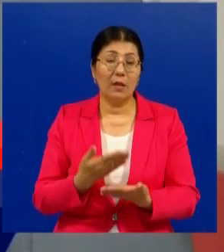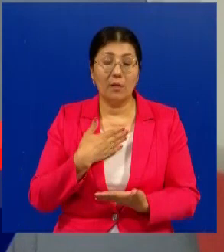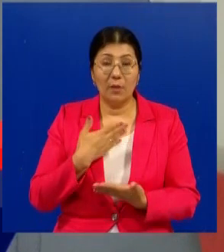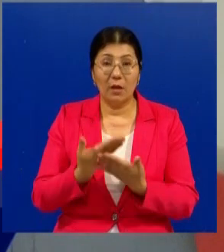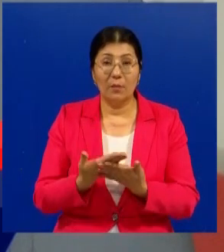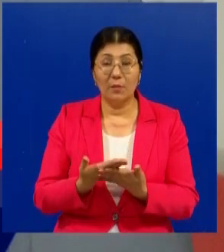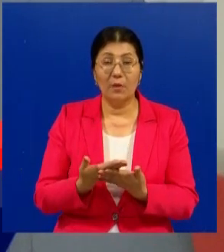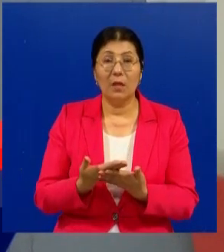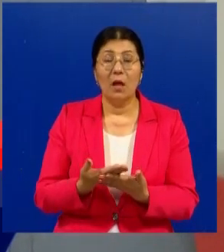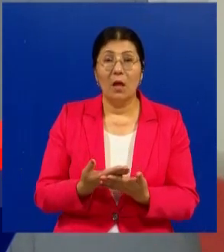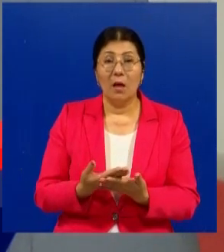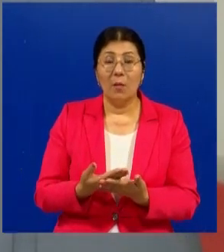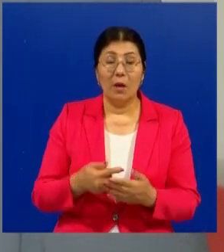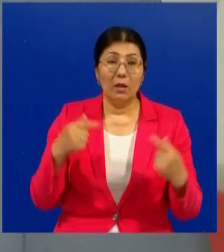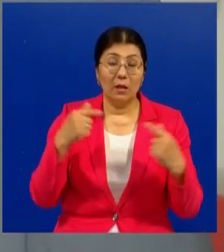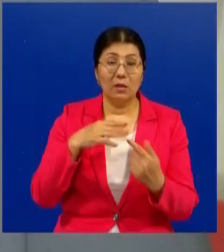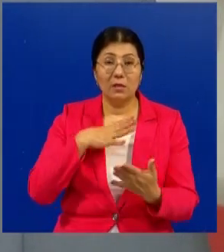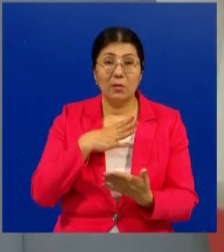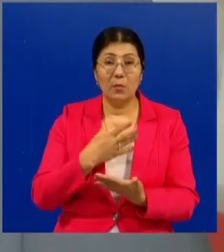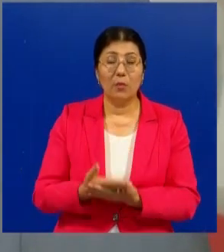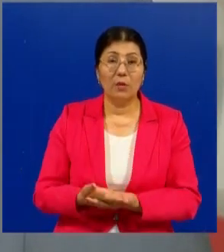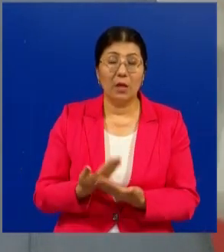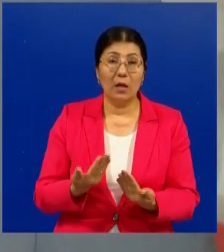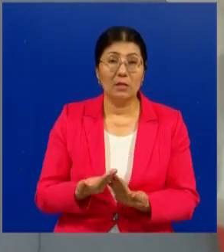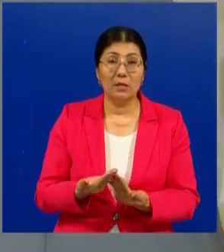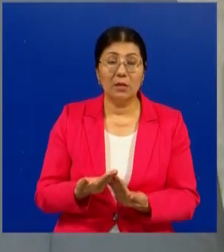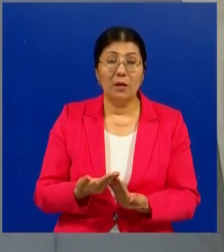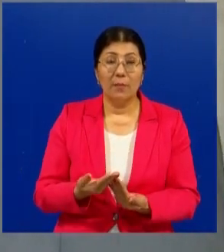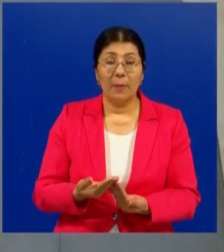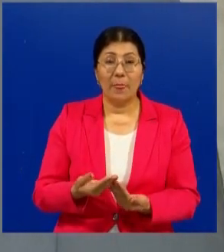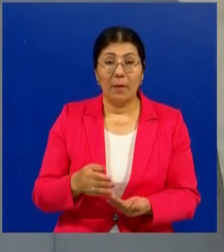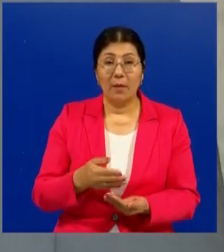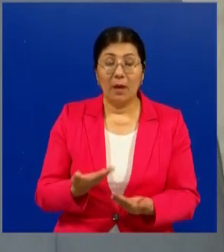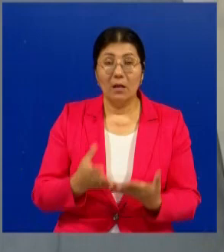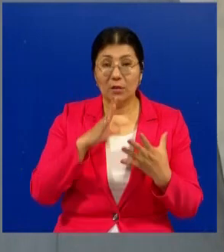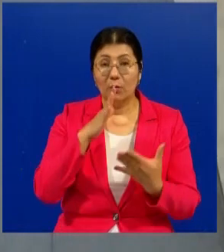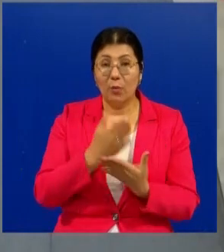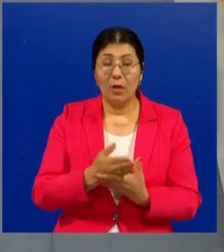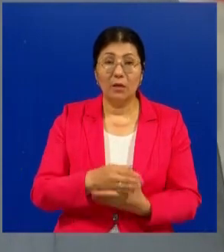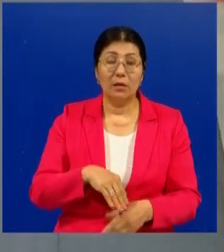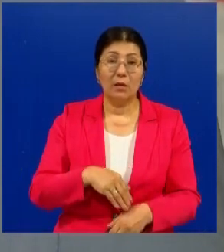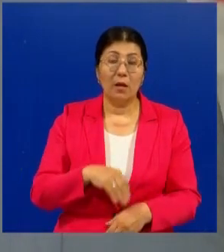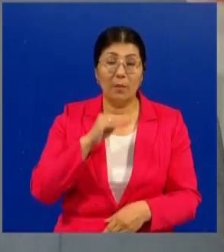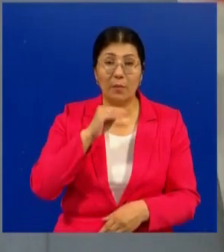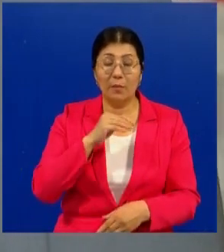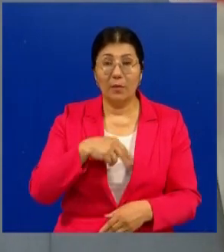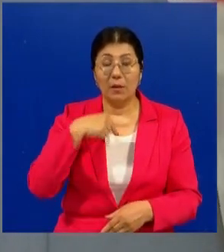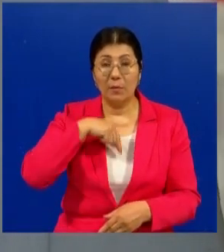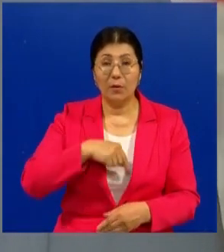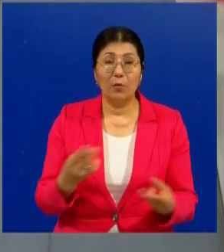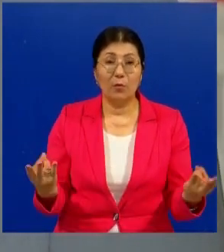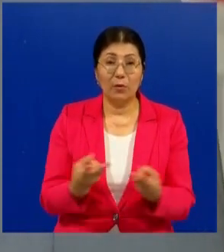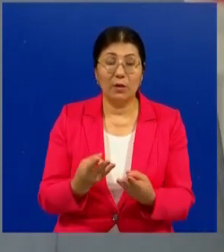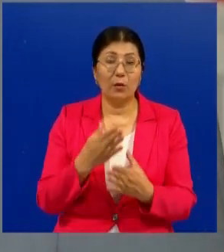бір адамдар ұрсып беретін болса, қазір ұрспайды. Қазір тек маған емес, менің шәкірттеріме маған көмек керек. Şim